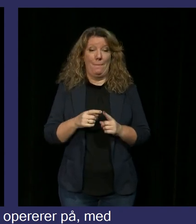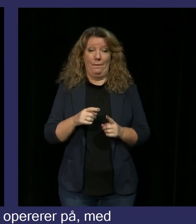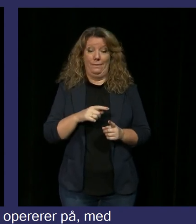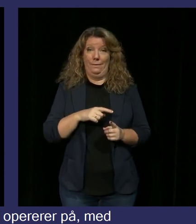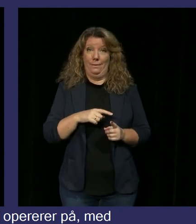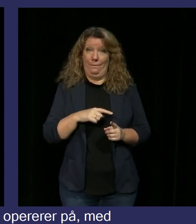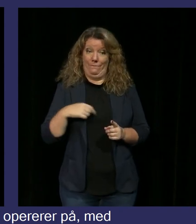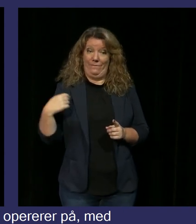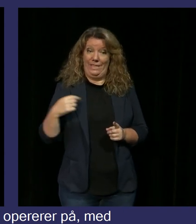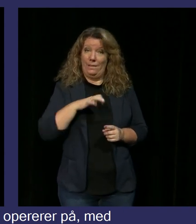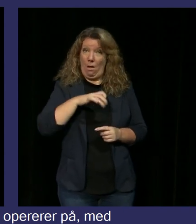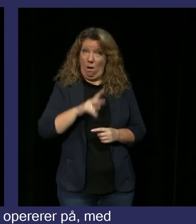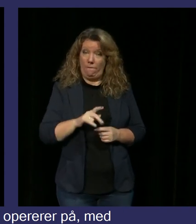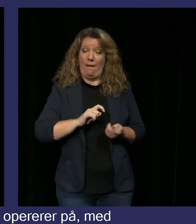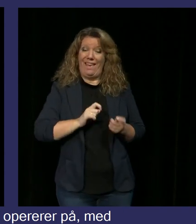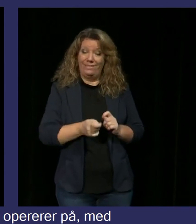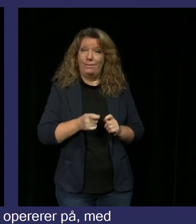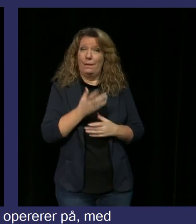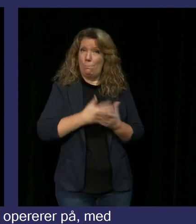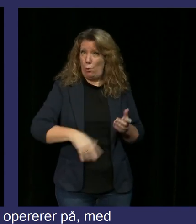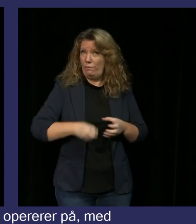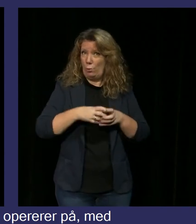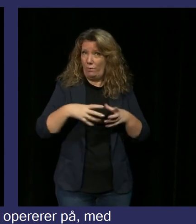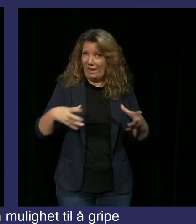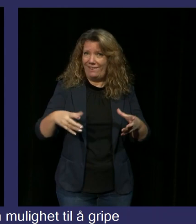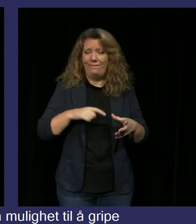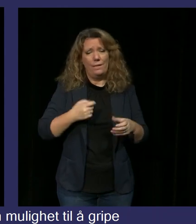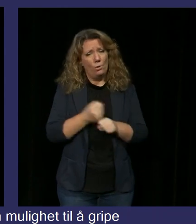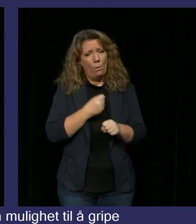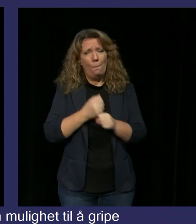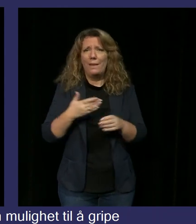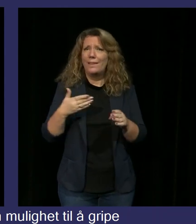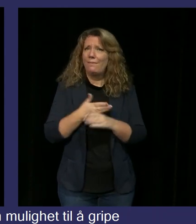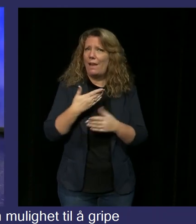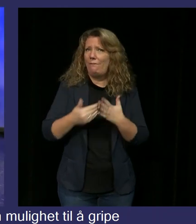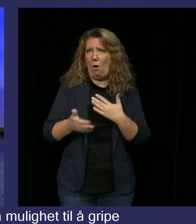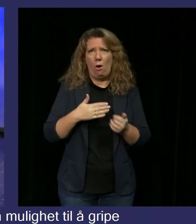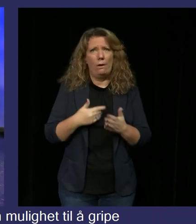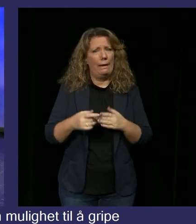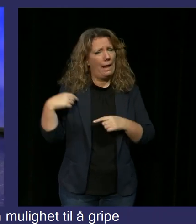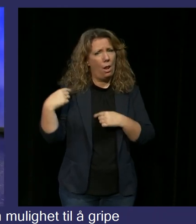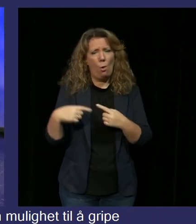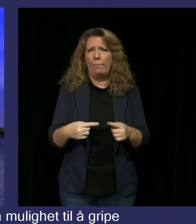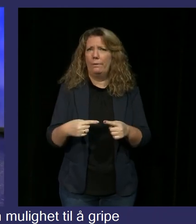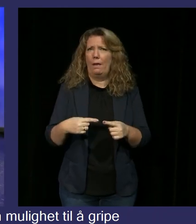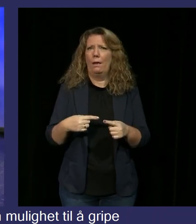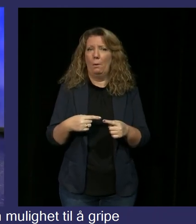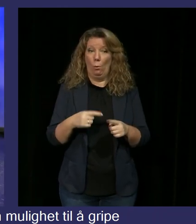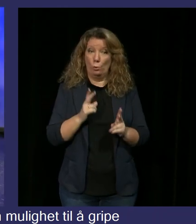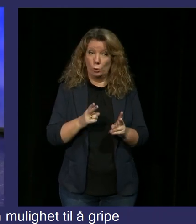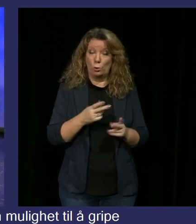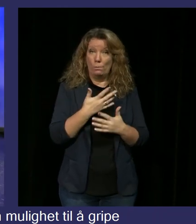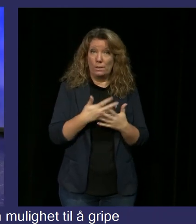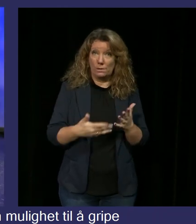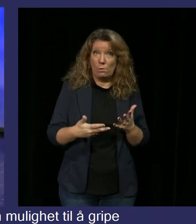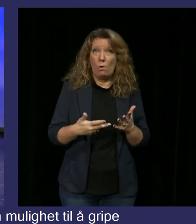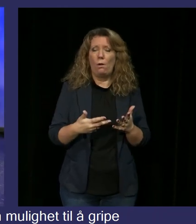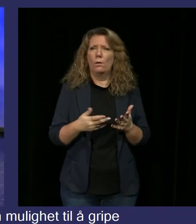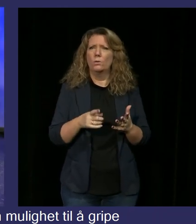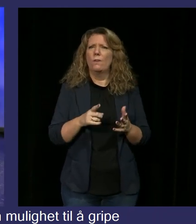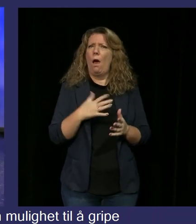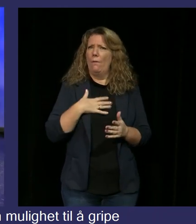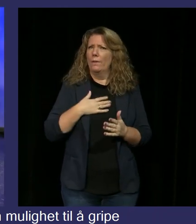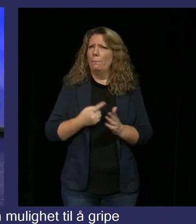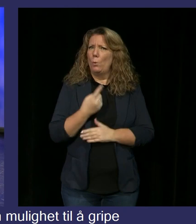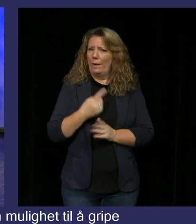utvikling i NAV, hvor vi jobber tverrfaglig løpende hele tiden, også med innhold og språk, så hadde vi en mulighet til å gripe det veldig raskt, og jeg